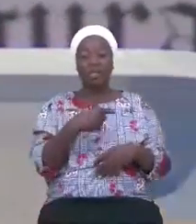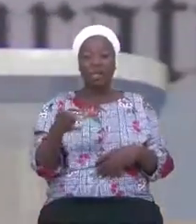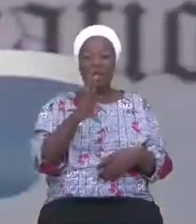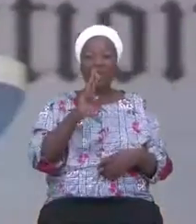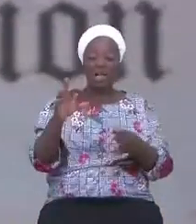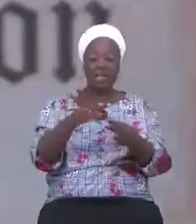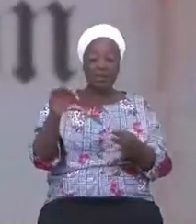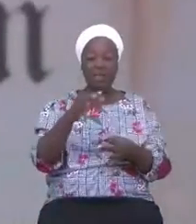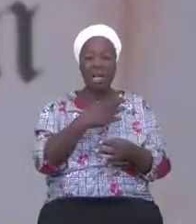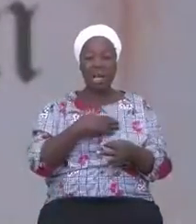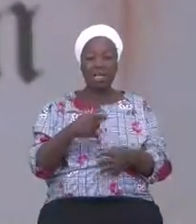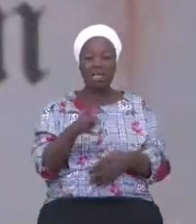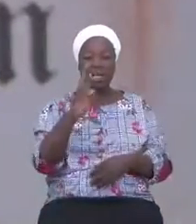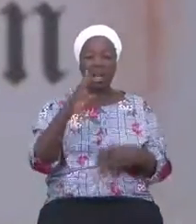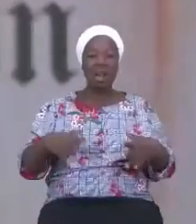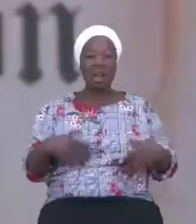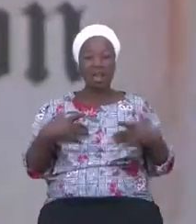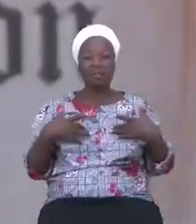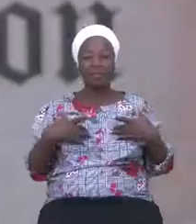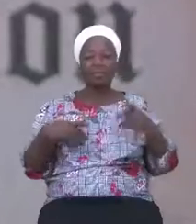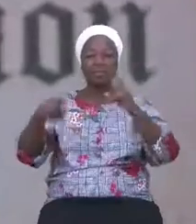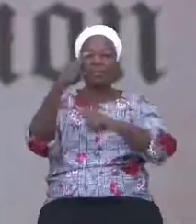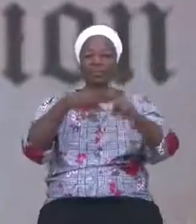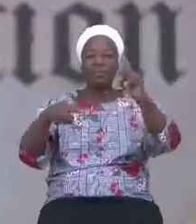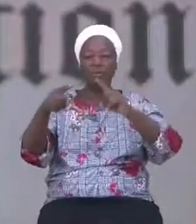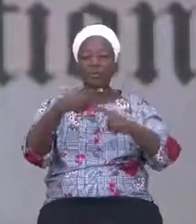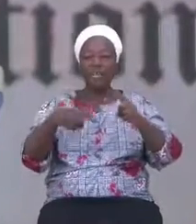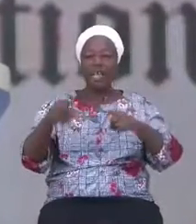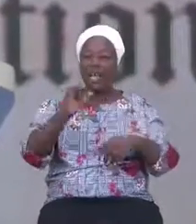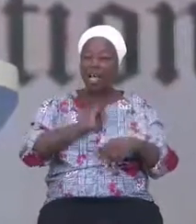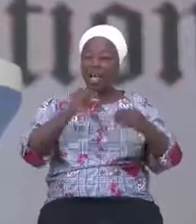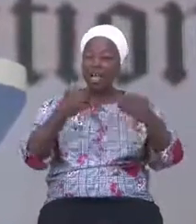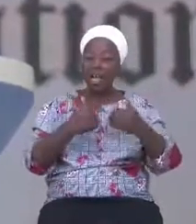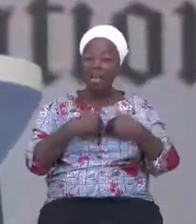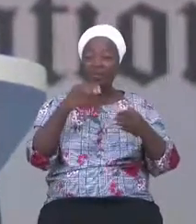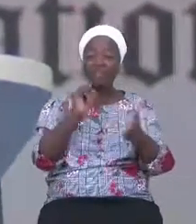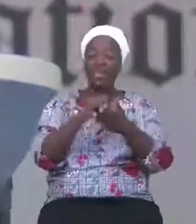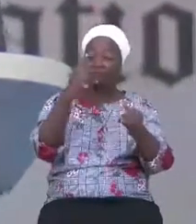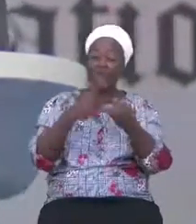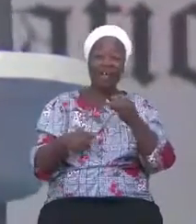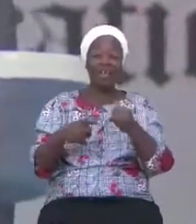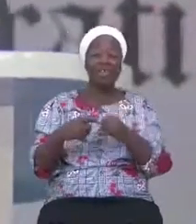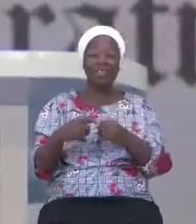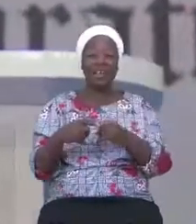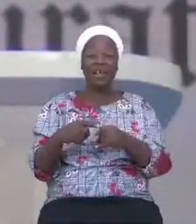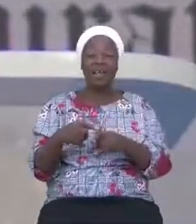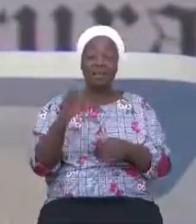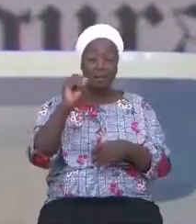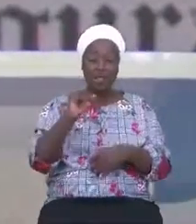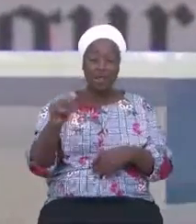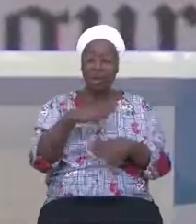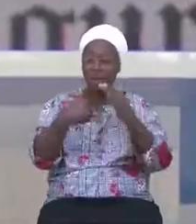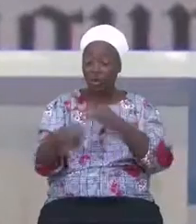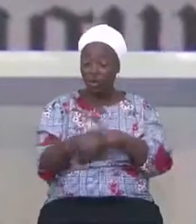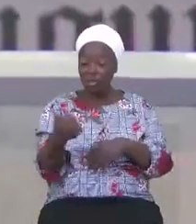a déclarées sont esprit et vie. J'ai ce message final. Tout autre message contraire à